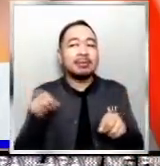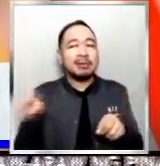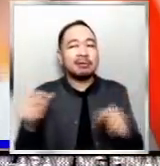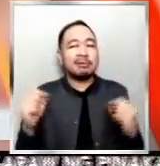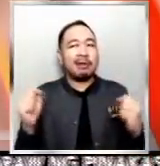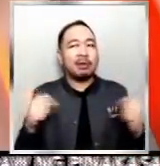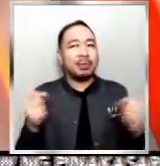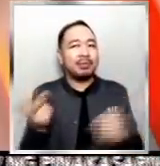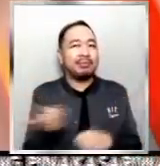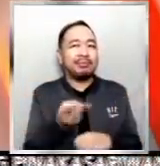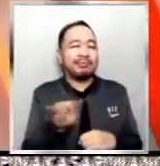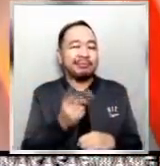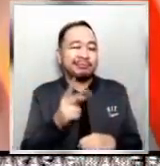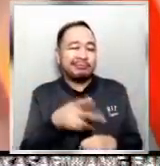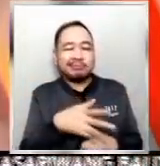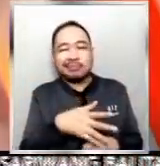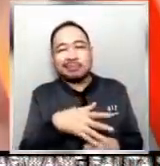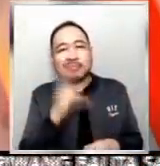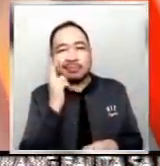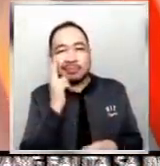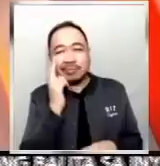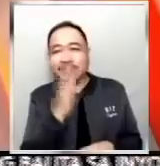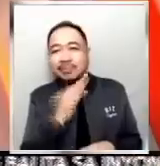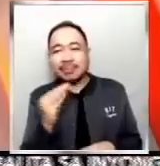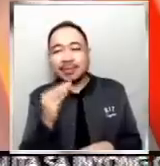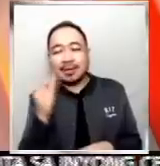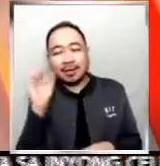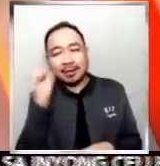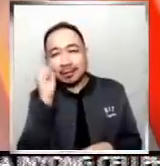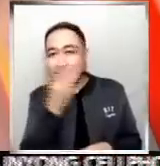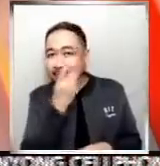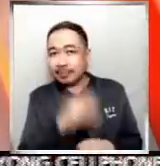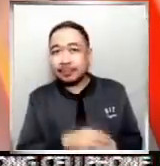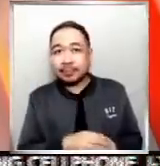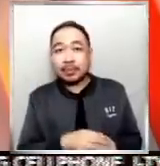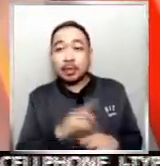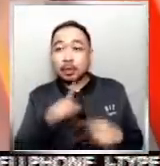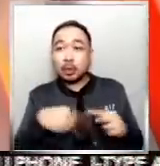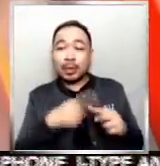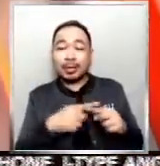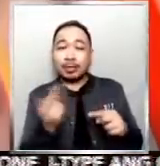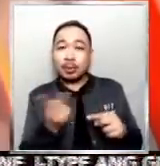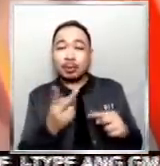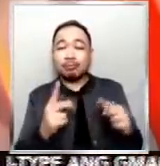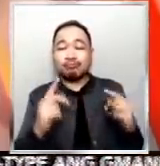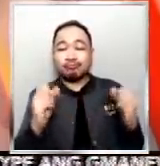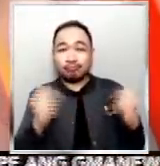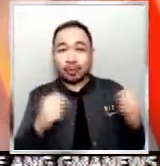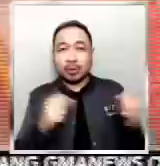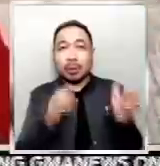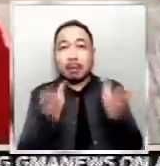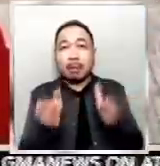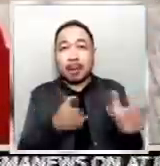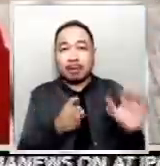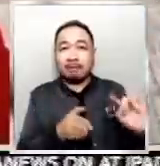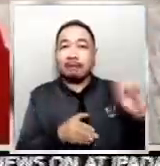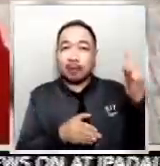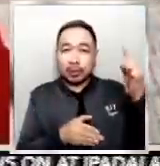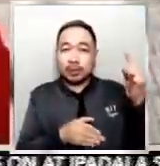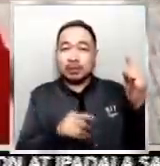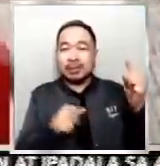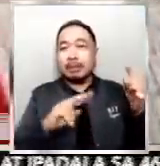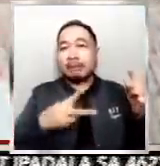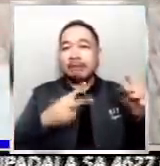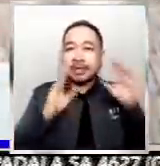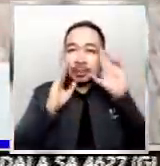Sara, nang huli daw niyang makausap ang Pangulo, ang Go-Duterte tandem ang Plan A. Plan B daw ay Vice President si Go. Pero sabi ni